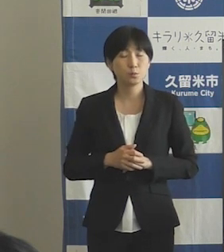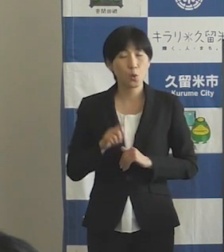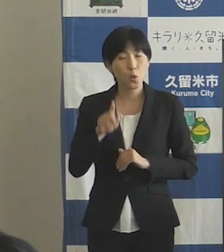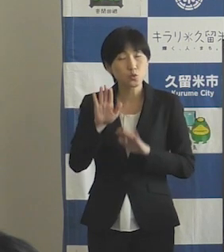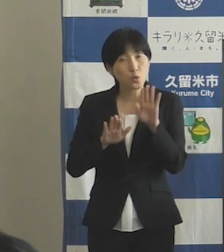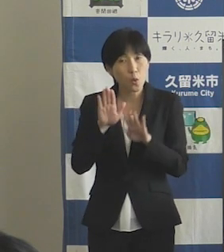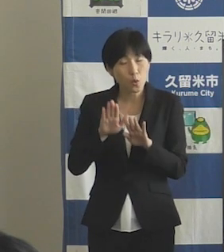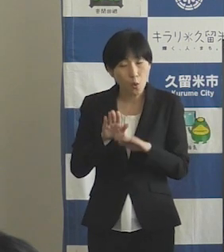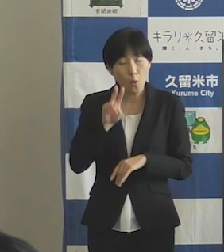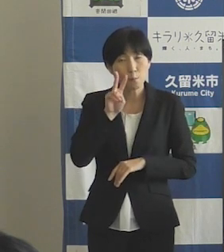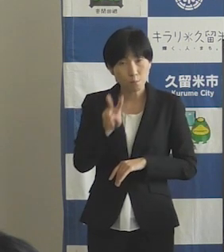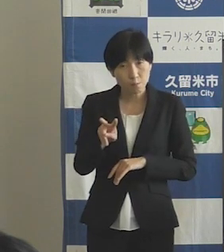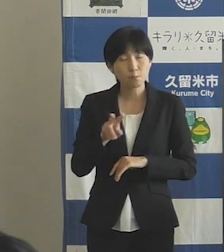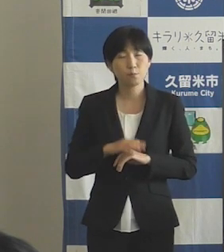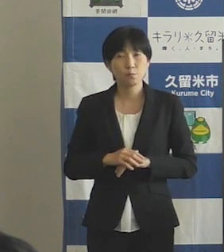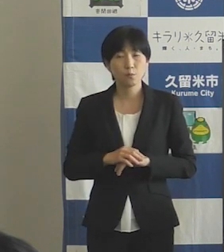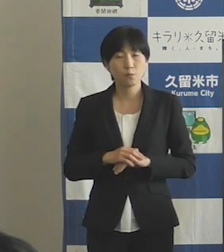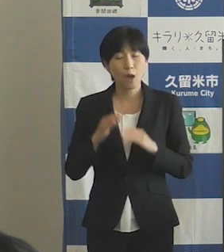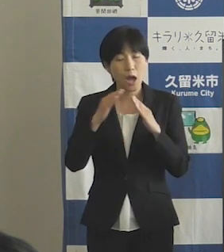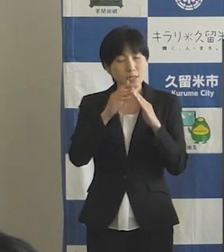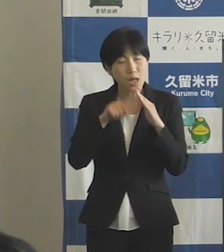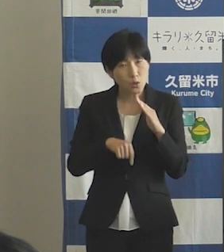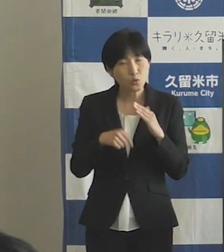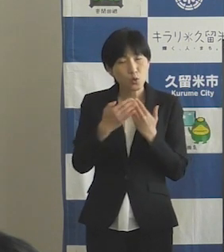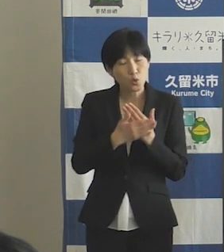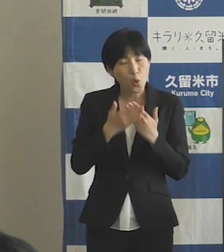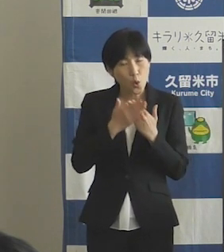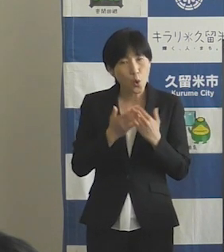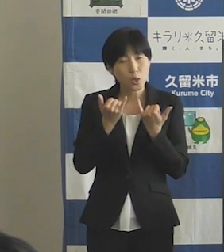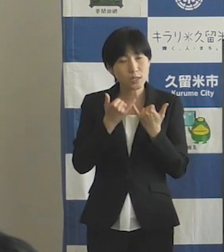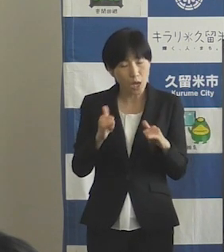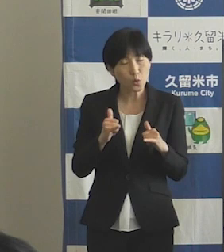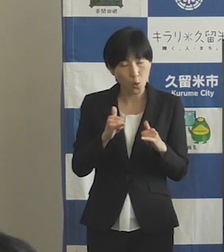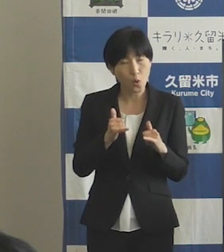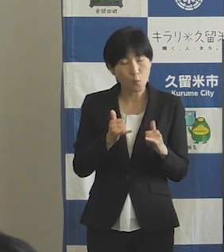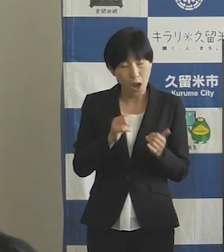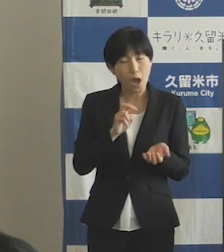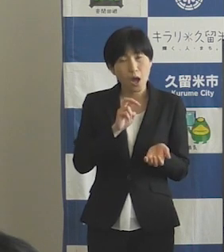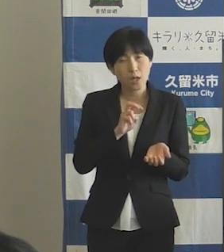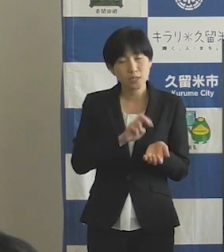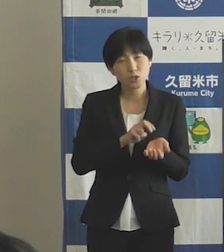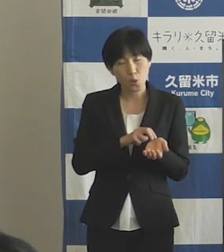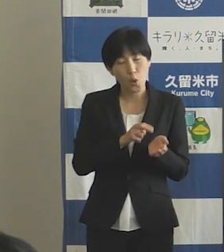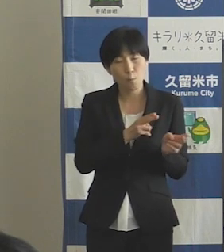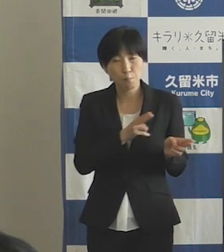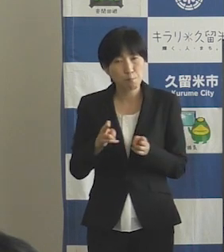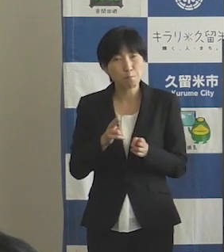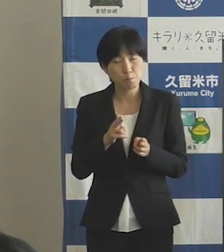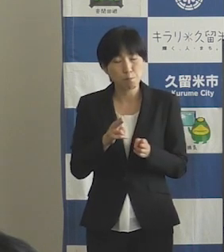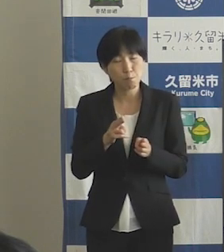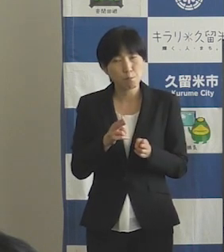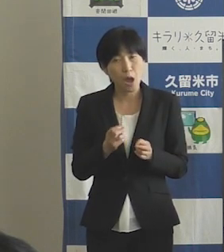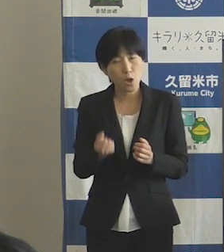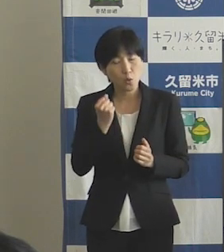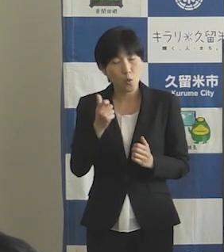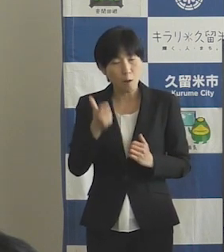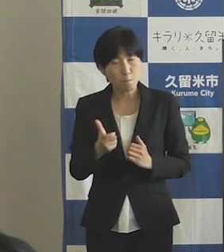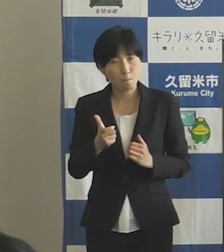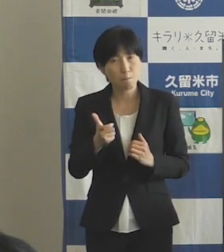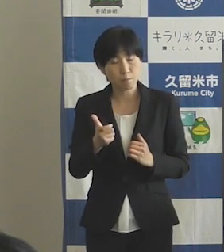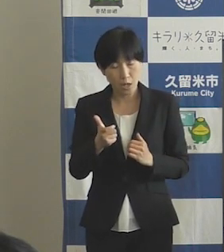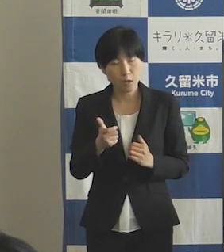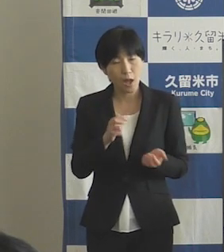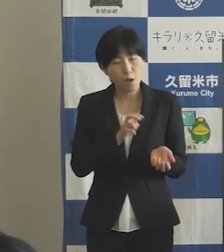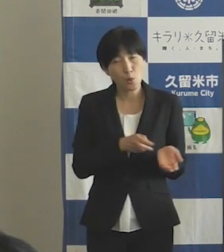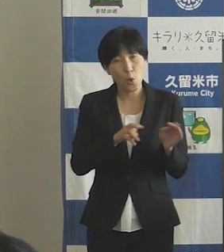状況を踏まえ自宅療養者の診療体制の強化として医療機関のご協力のも